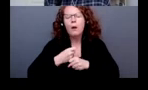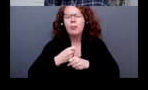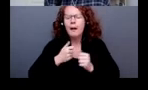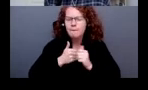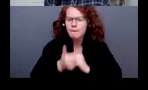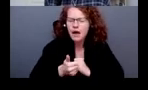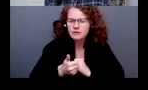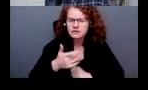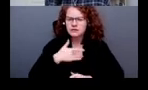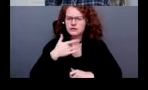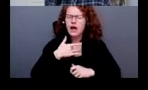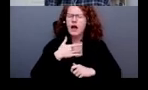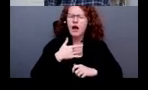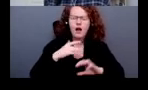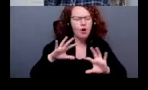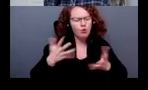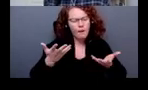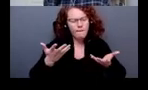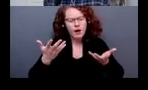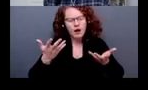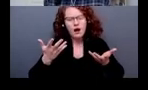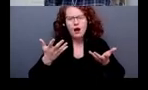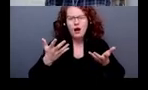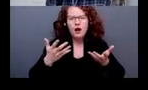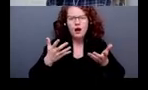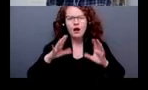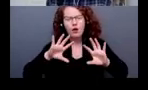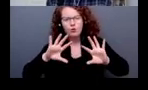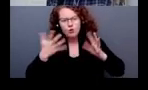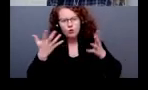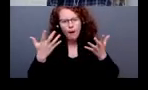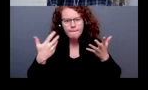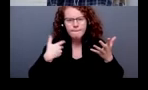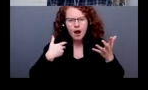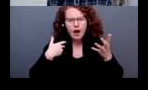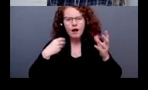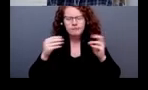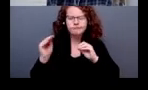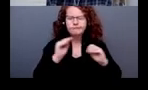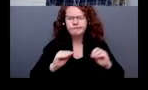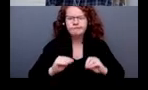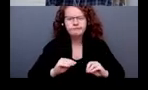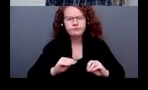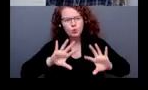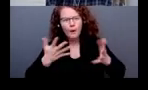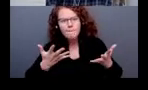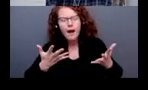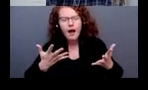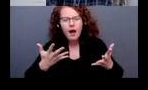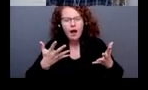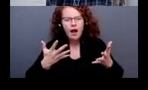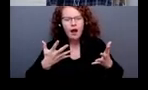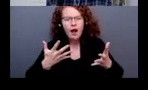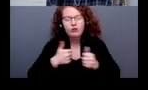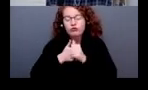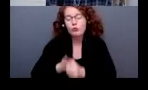c'était de se dire, mais comment on rend compte de tout cela? C'est-à-dire, comment on restitue d'une manière pertinente par rapport aux questions